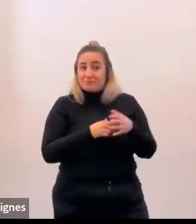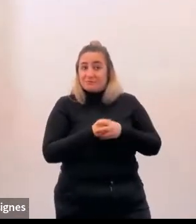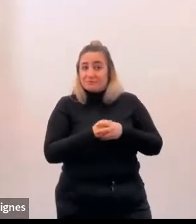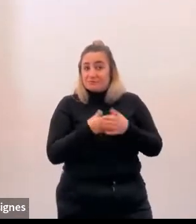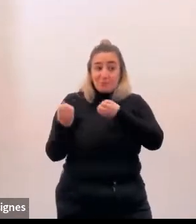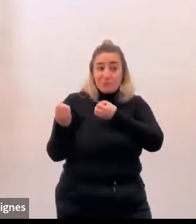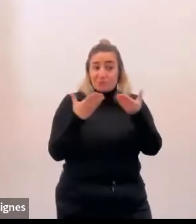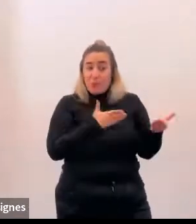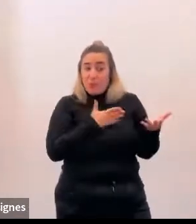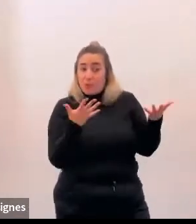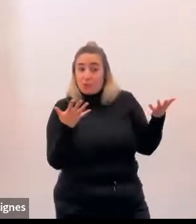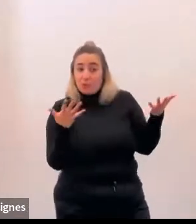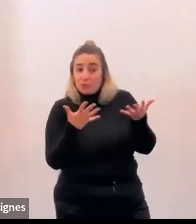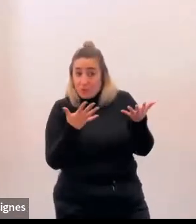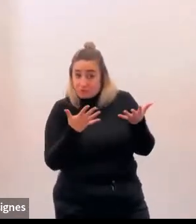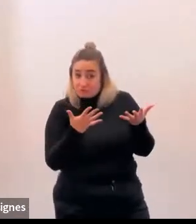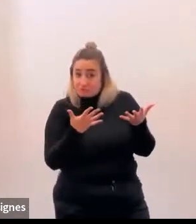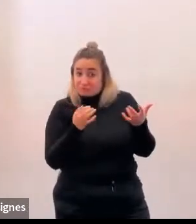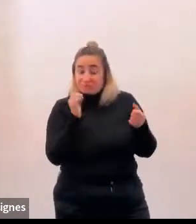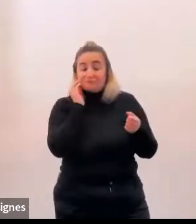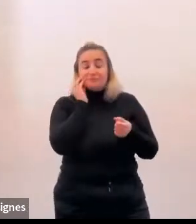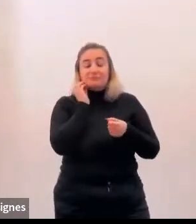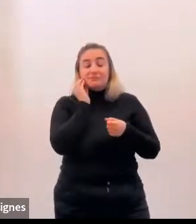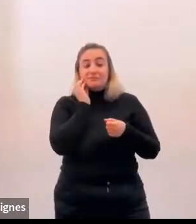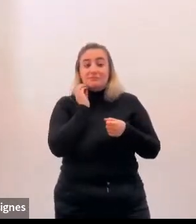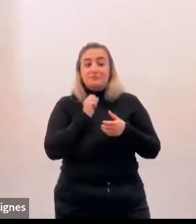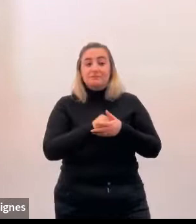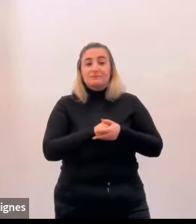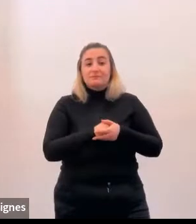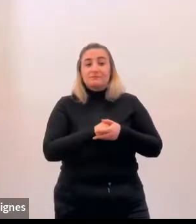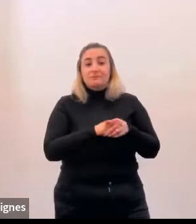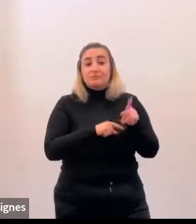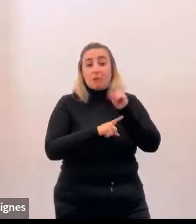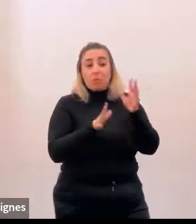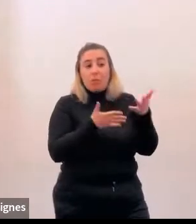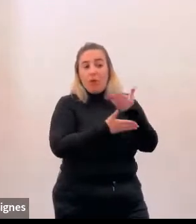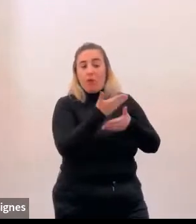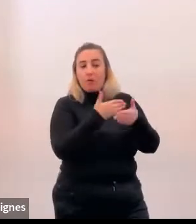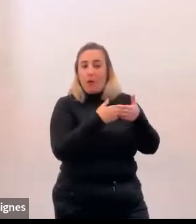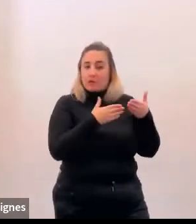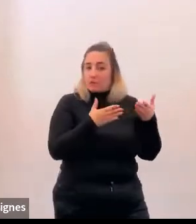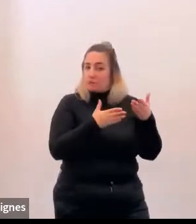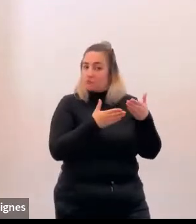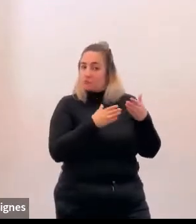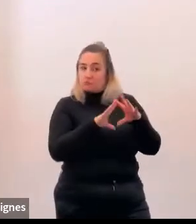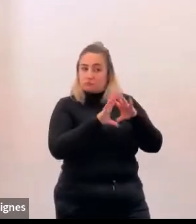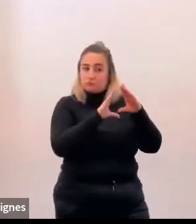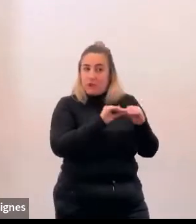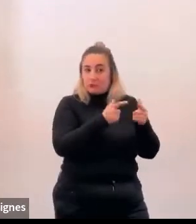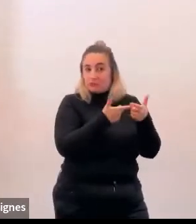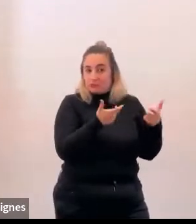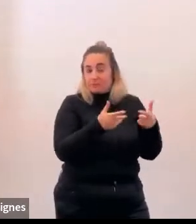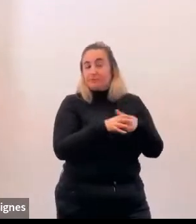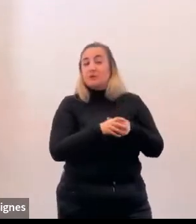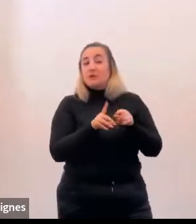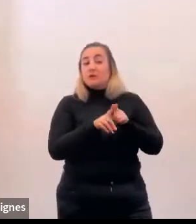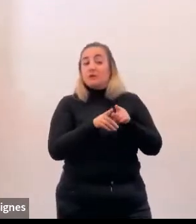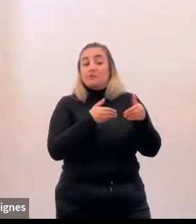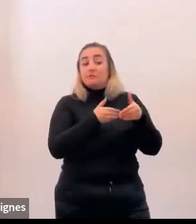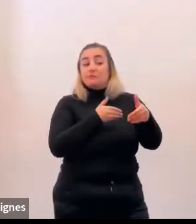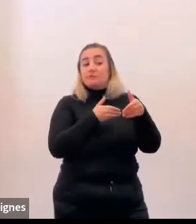être éventuellement proposé en remplacement? Et surtout, dans quelle temporalité?